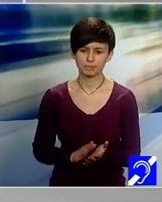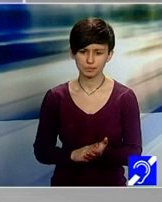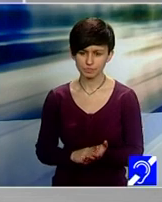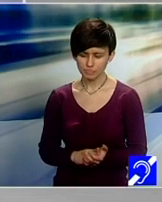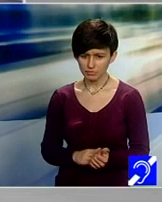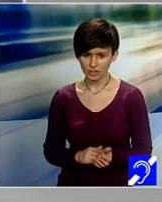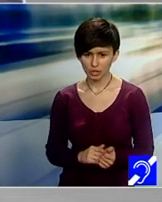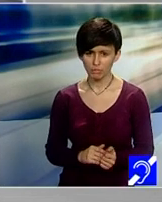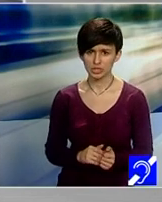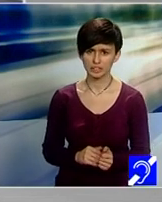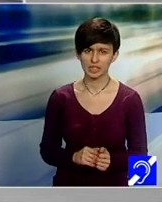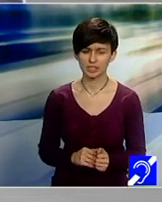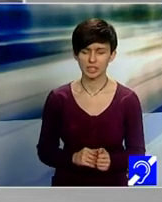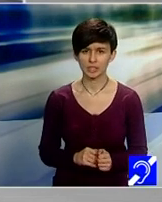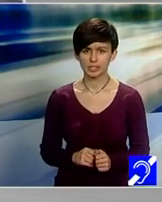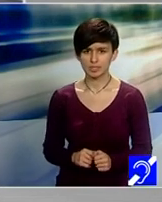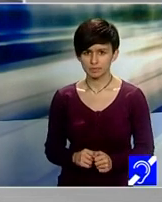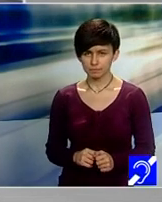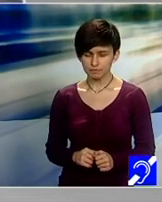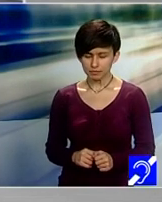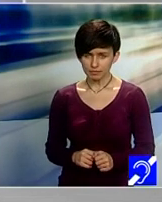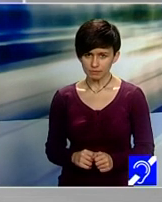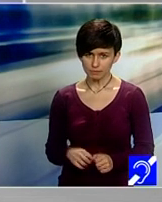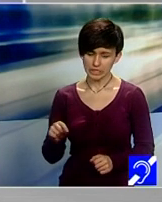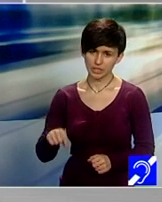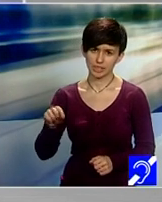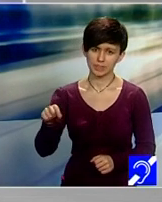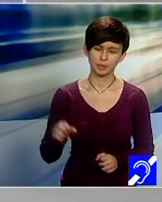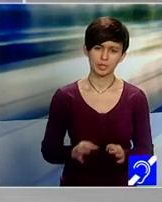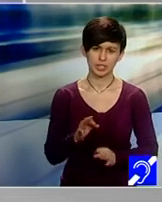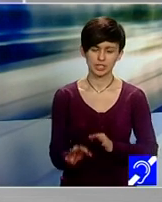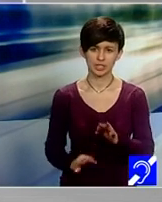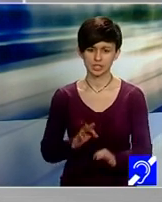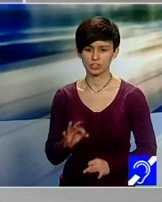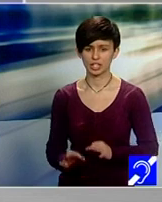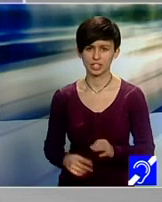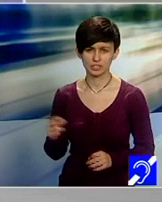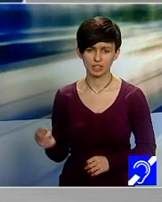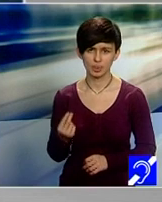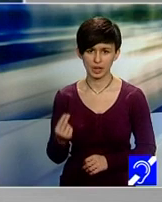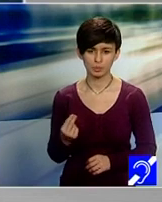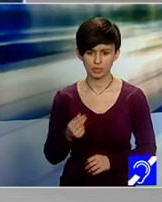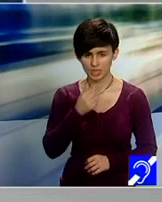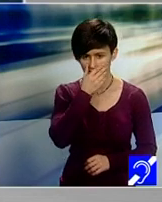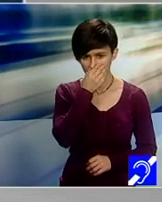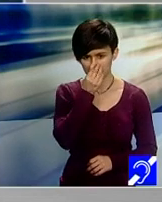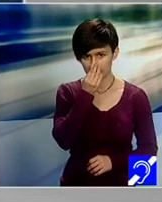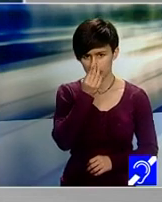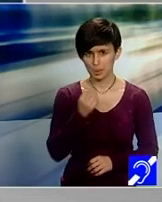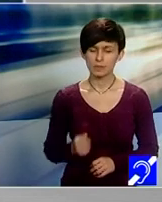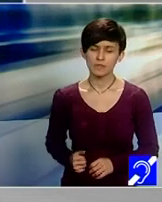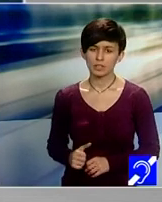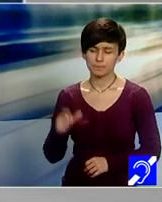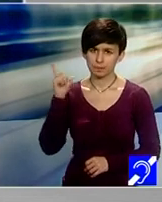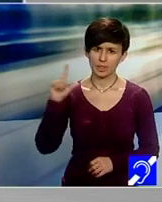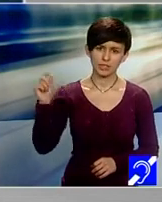pretext. Semințele tradiționale sunt net superioare semințelor, sunt foarte productive. Bun. Ați bătut la ușa Ministerului